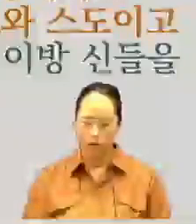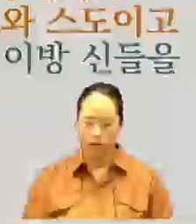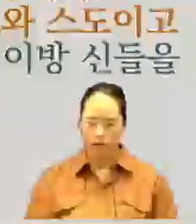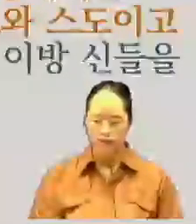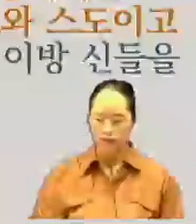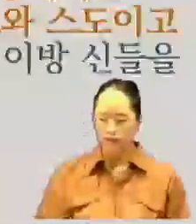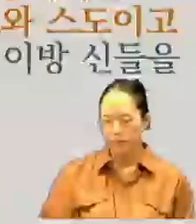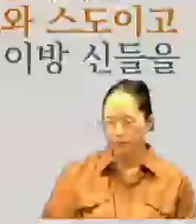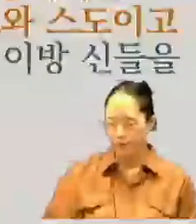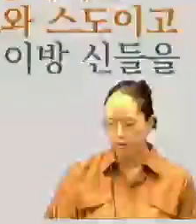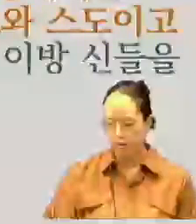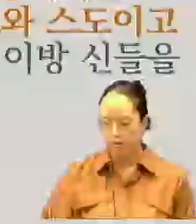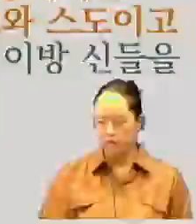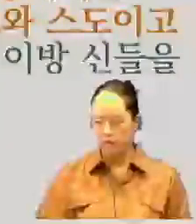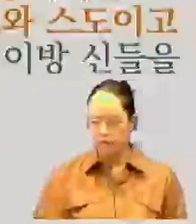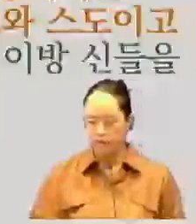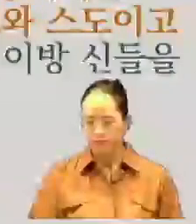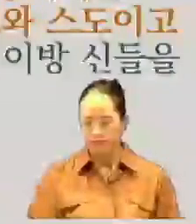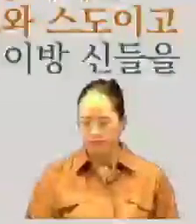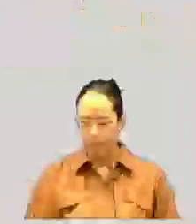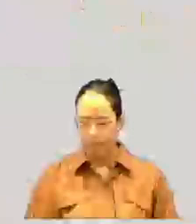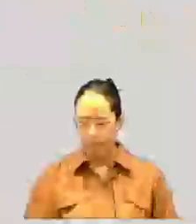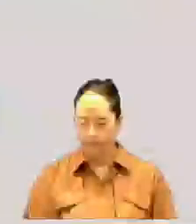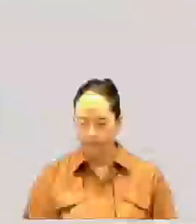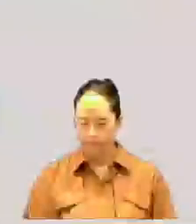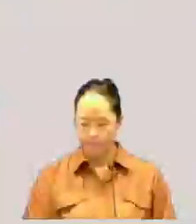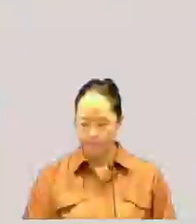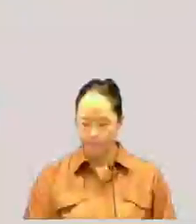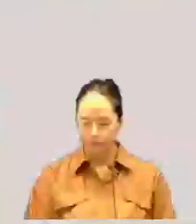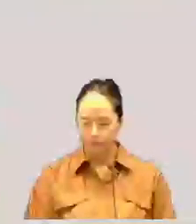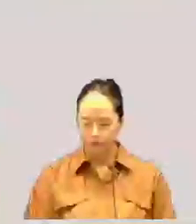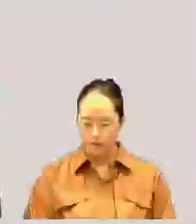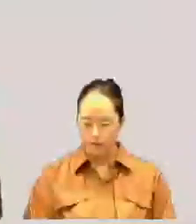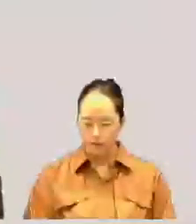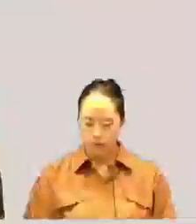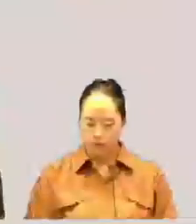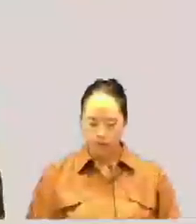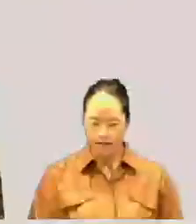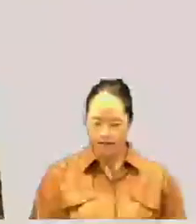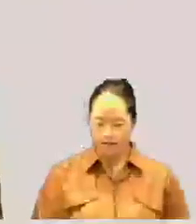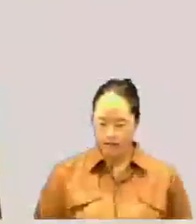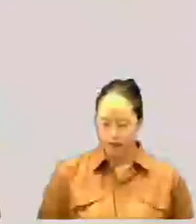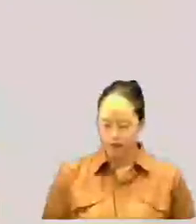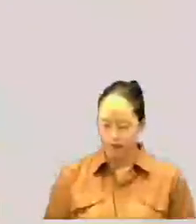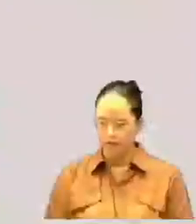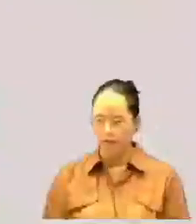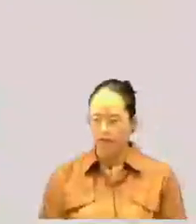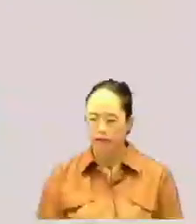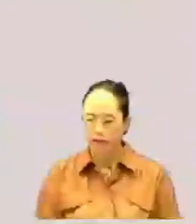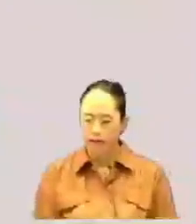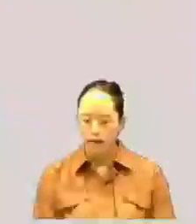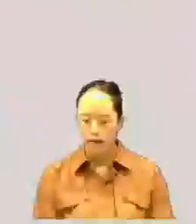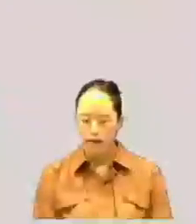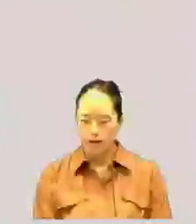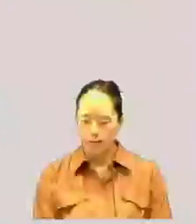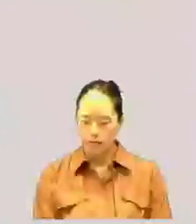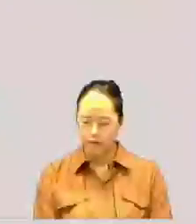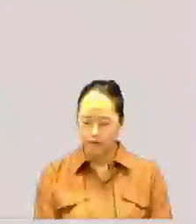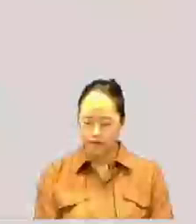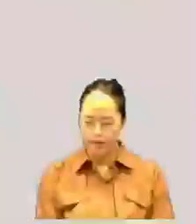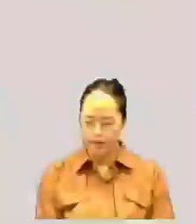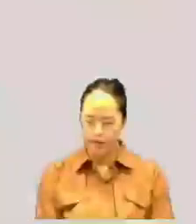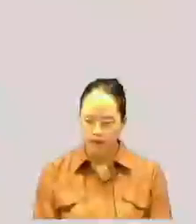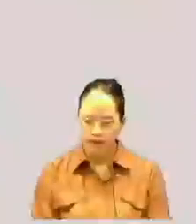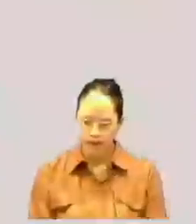门的学士与他争论，保罗总是在讲论，然后最后一节我们一起